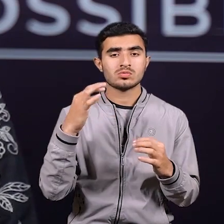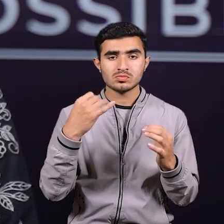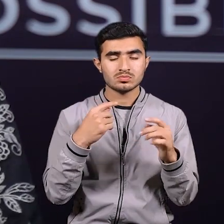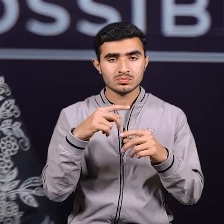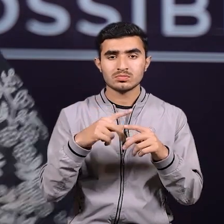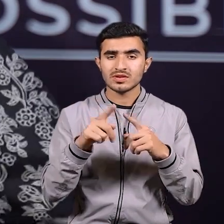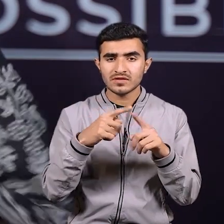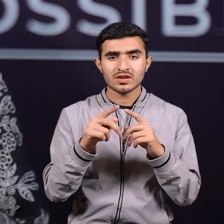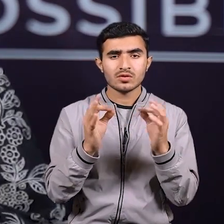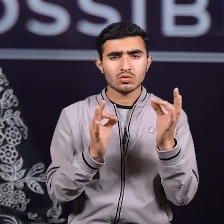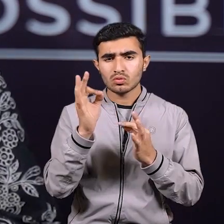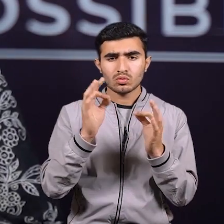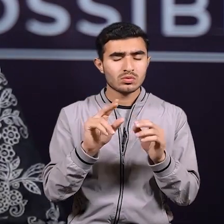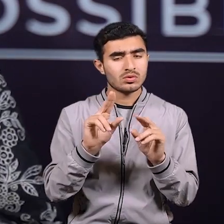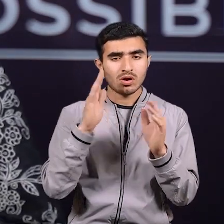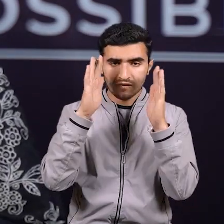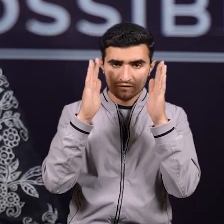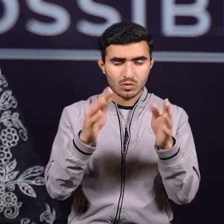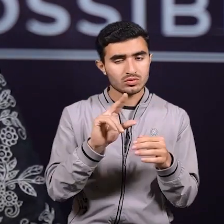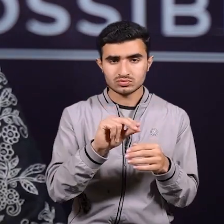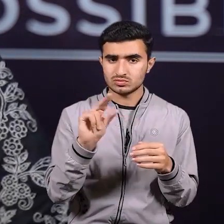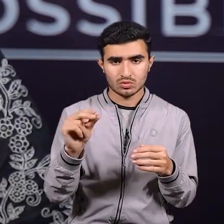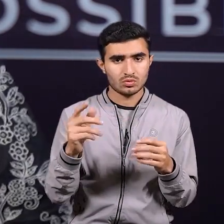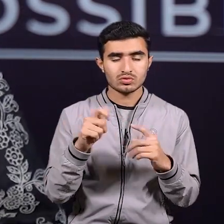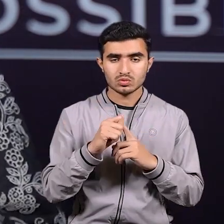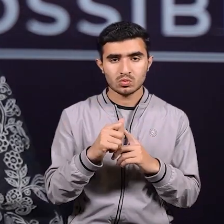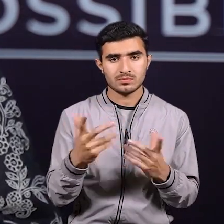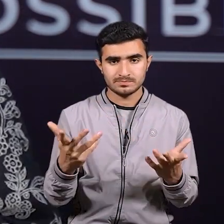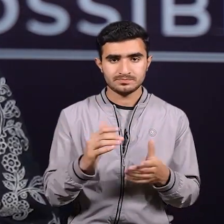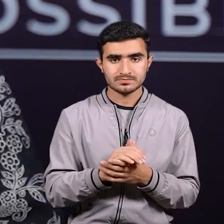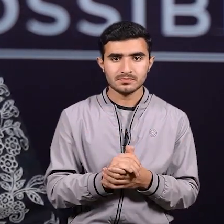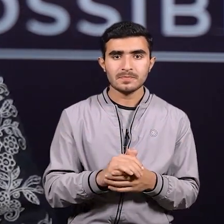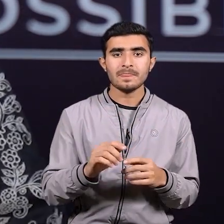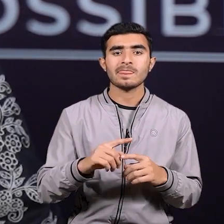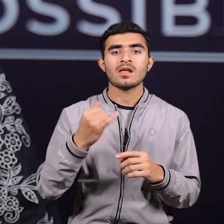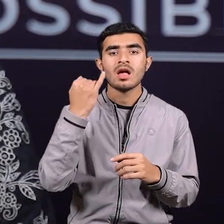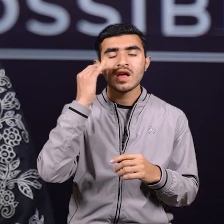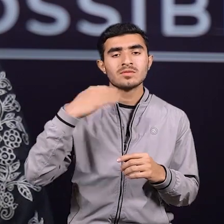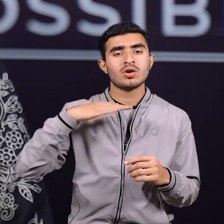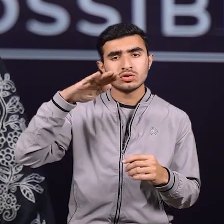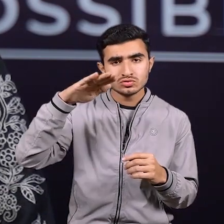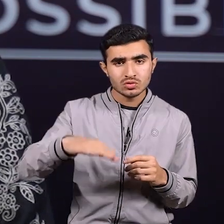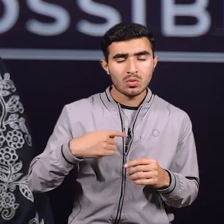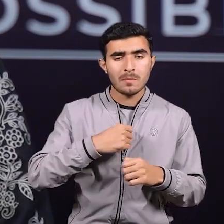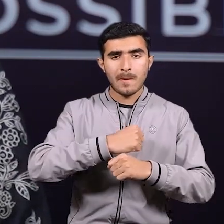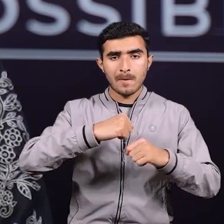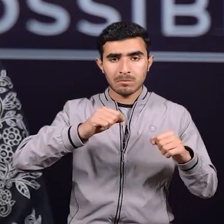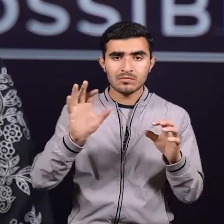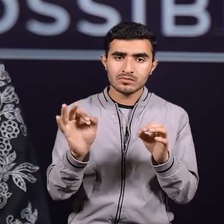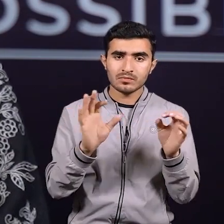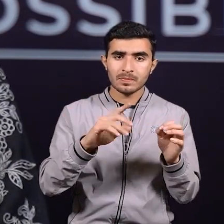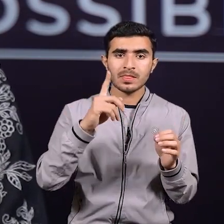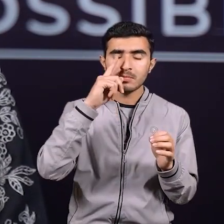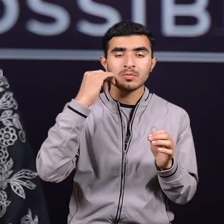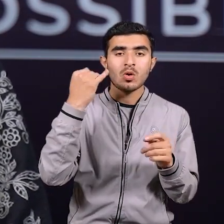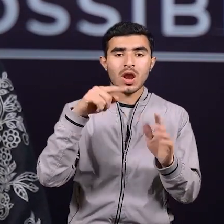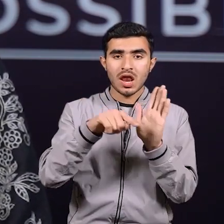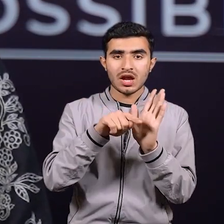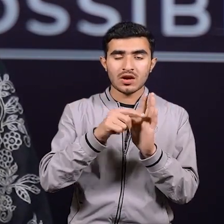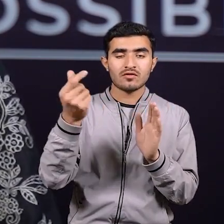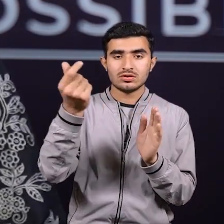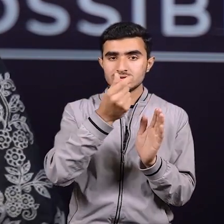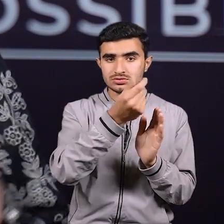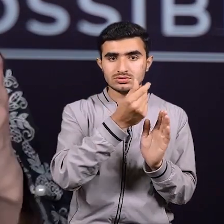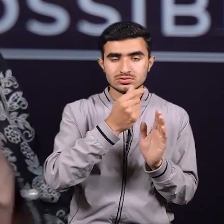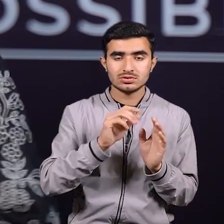but I think कि जो सारी body shaming का मैं शिकार थी, जो मेरे साथ बचपन में हुआ, अगर मैं भी उसी ट्रैक पे चल पड़ती